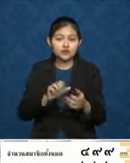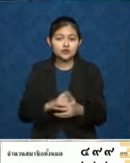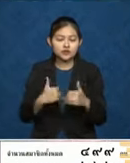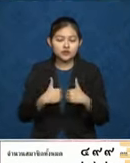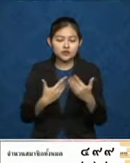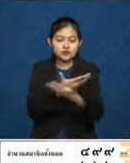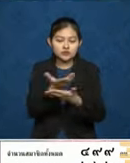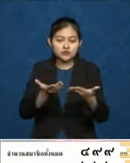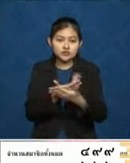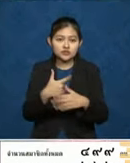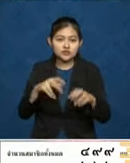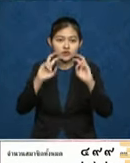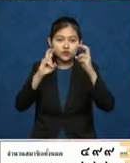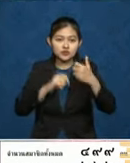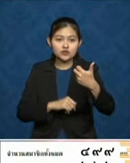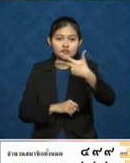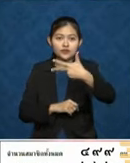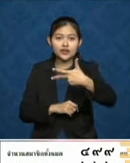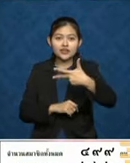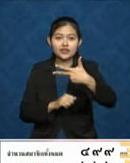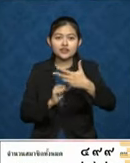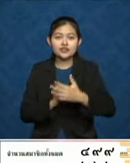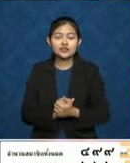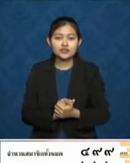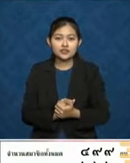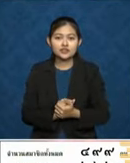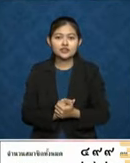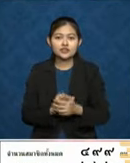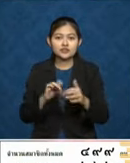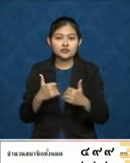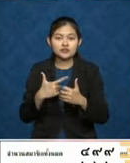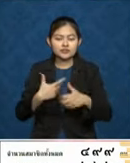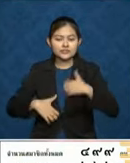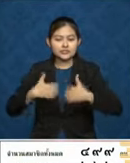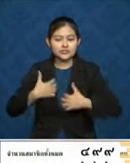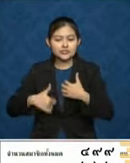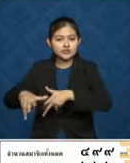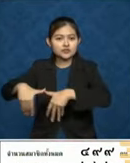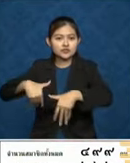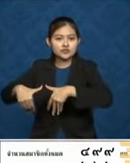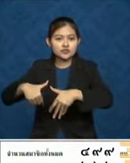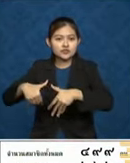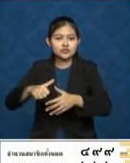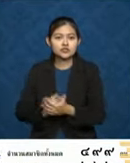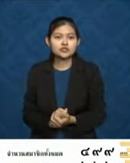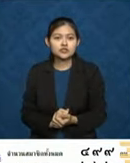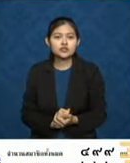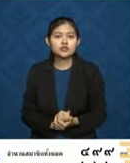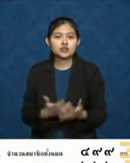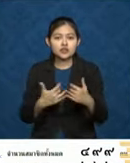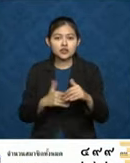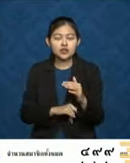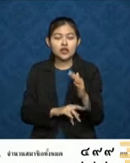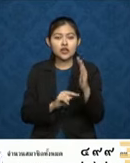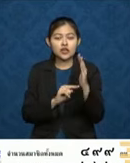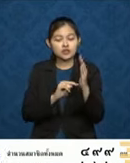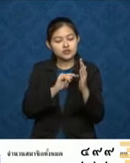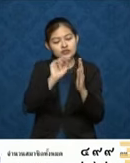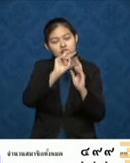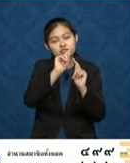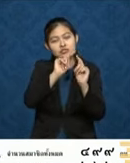รือท่านประธานจำนวน 3เรื่องค่ะซึ่งเป็นเรื่องปัญหาของพี่น้องประชาชนนะคะในอำเภอสุงเนินอำเภอขามทะเลสอและอำเภอโนนไทย 7